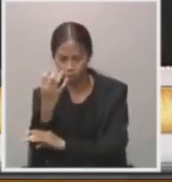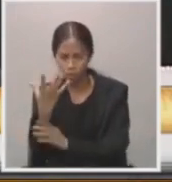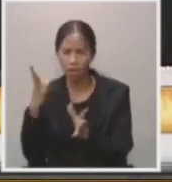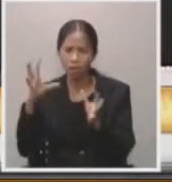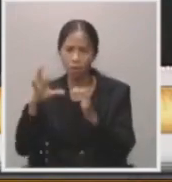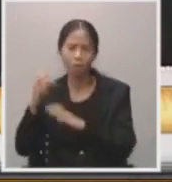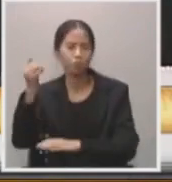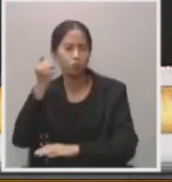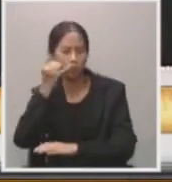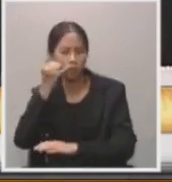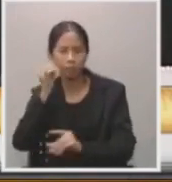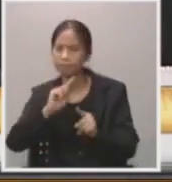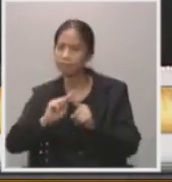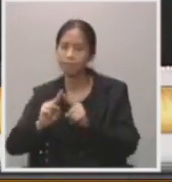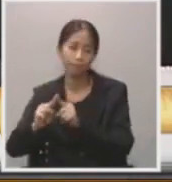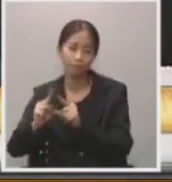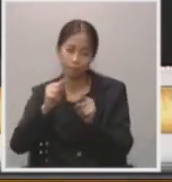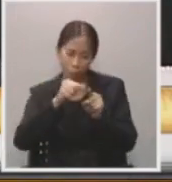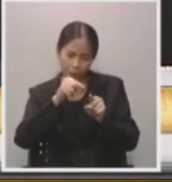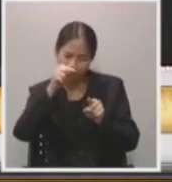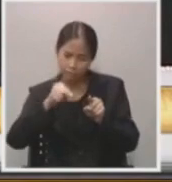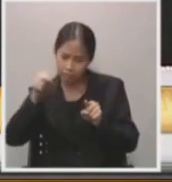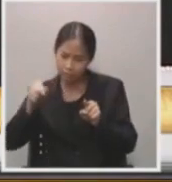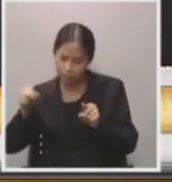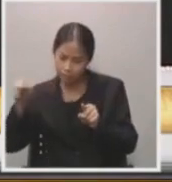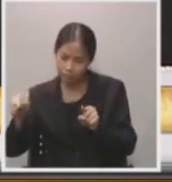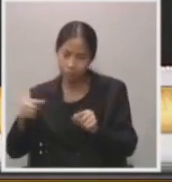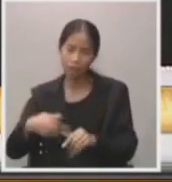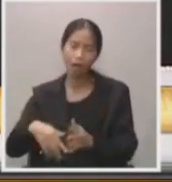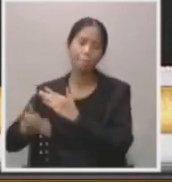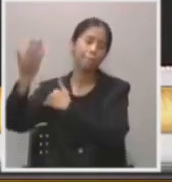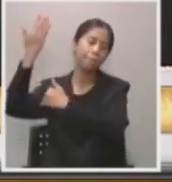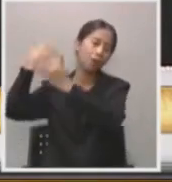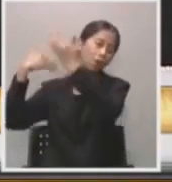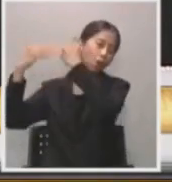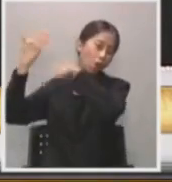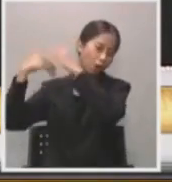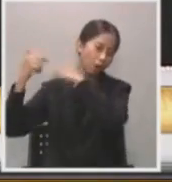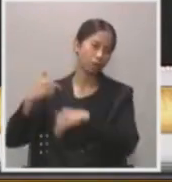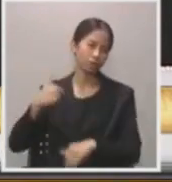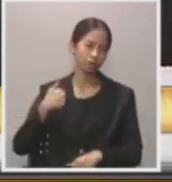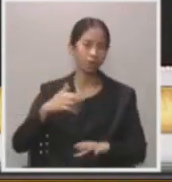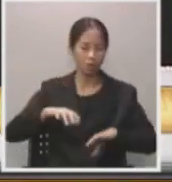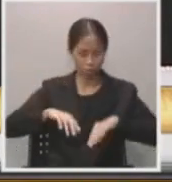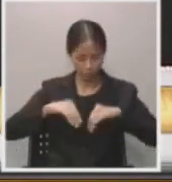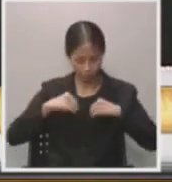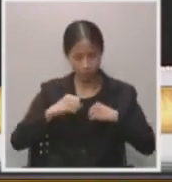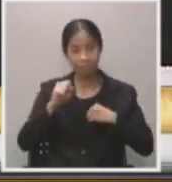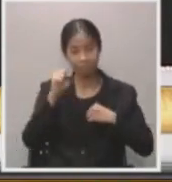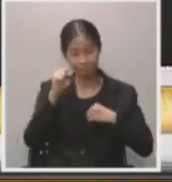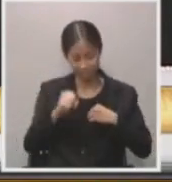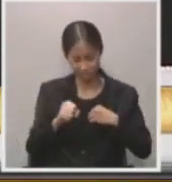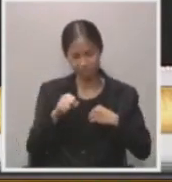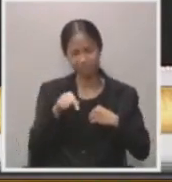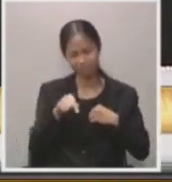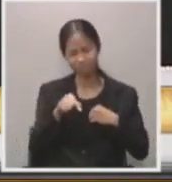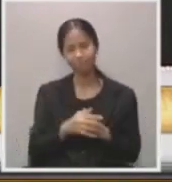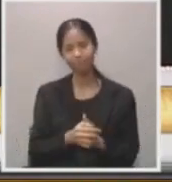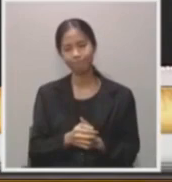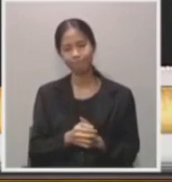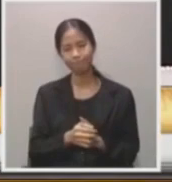คมนาคมซึ่งในอดีตที่ผ่านมาเราคงยอมรับนะครับว่าเรื่องเหล่านี้เป็น